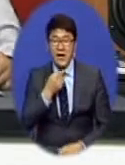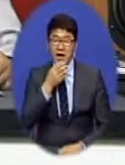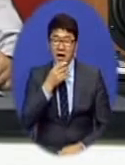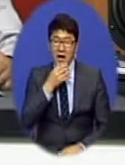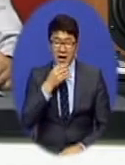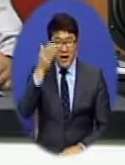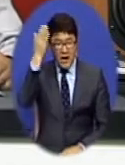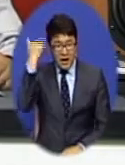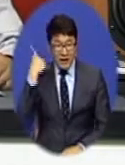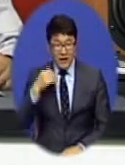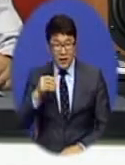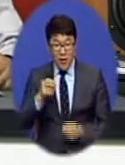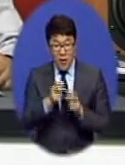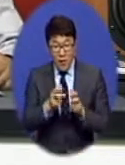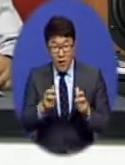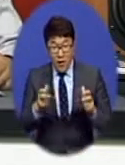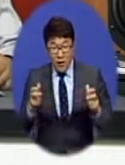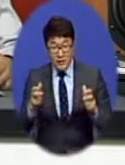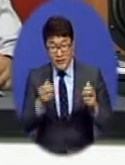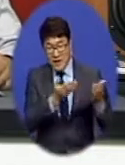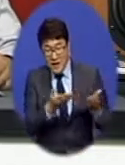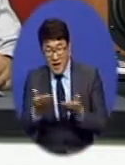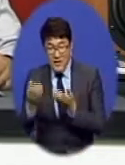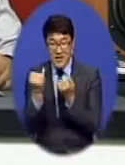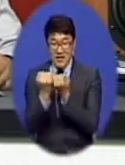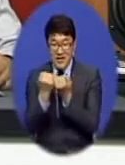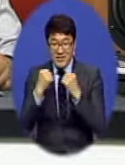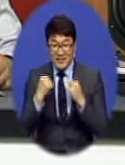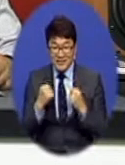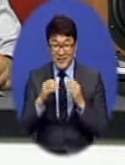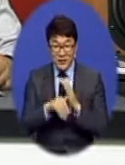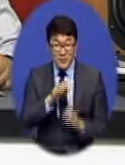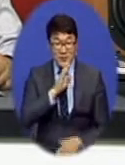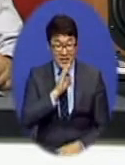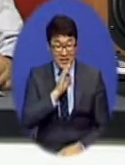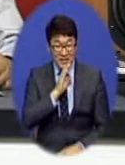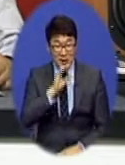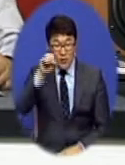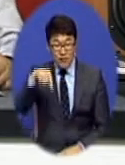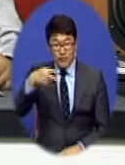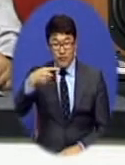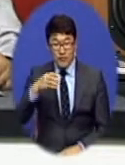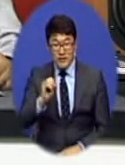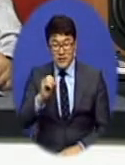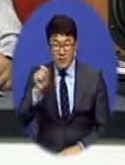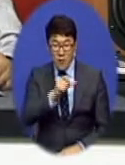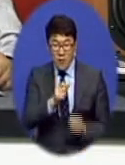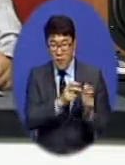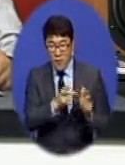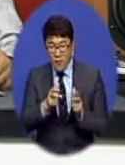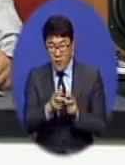옛날에 그 버스 고속버스 참 그 안내양 누나도 계실 때. 예. 그렇죠. 예, 무등고속. 야, 네. 무등고속.